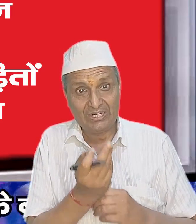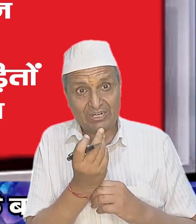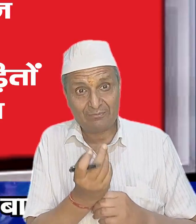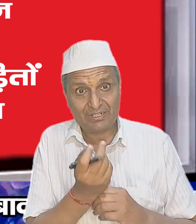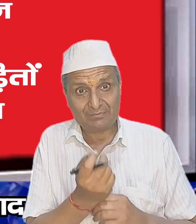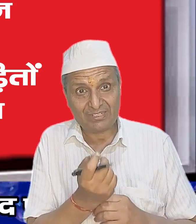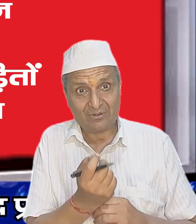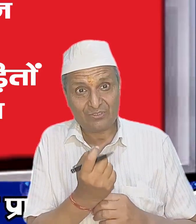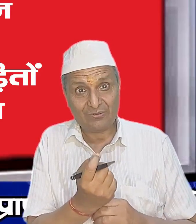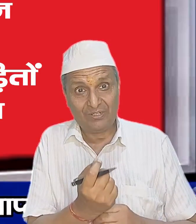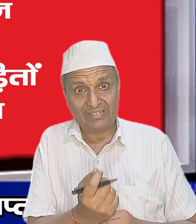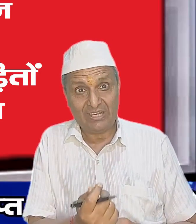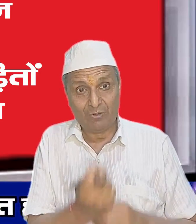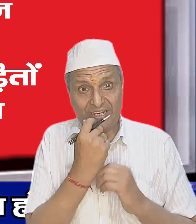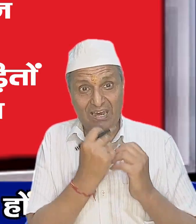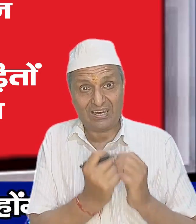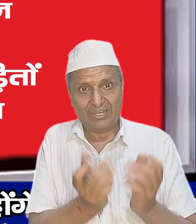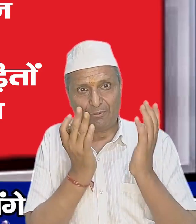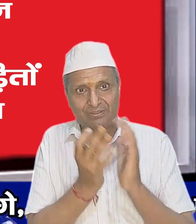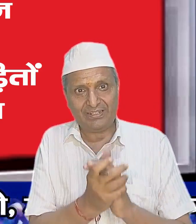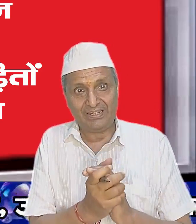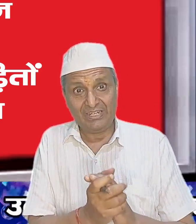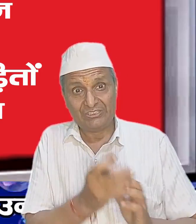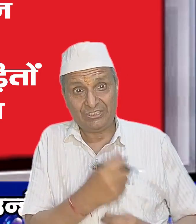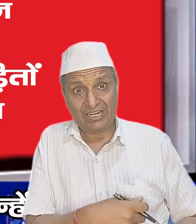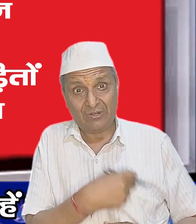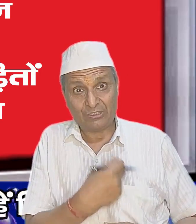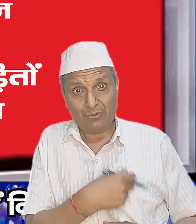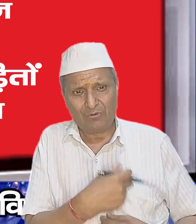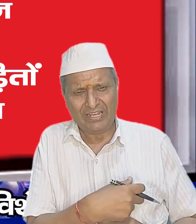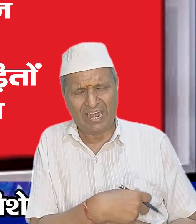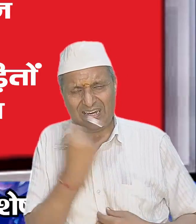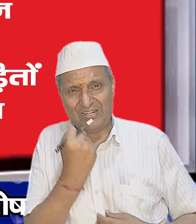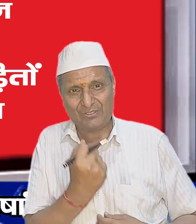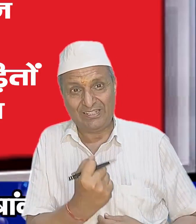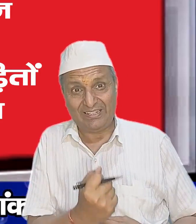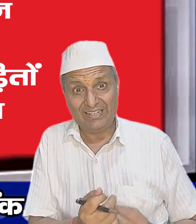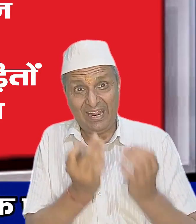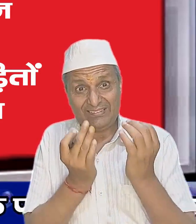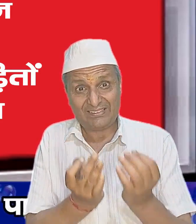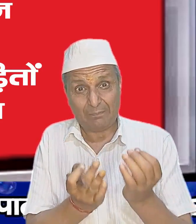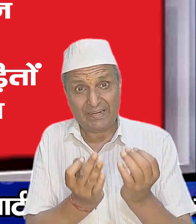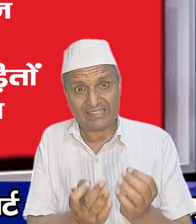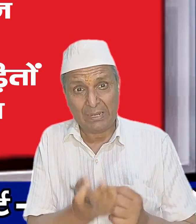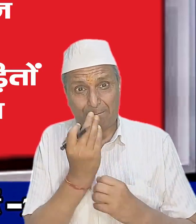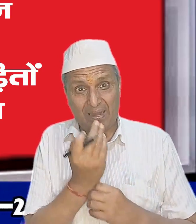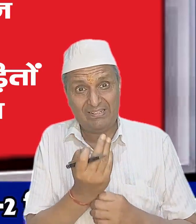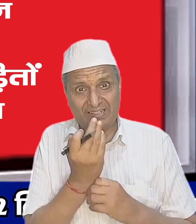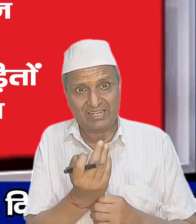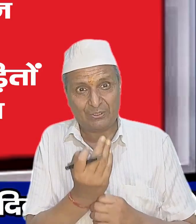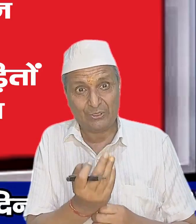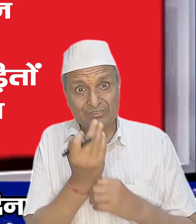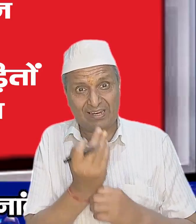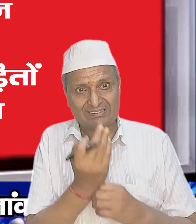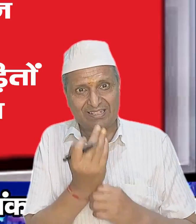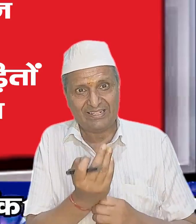ना गोवा की, आप लोगों के आंखों से आंसू निकल पड़ेंगे, आवाज़ गले में ही रुन जाएगी। यह इतिहास के पन्नों से निकाला,